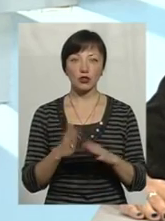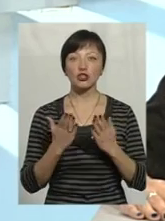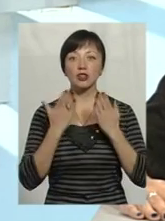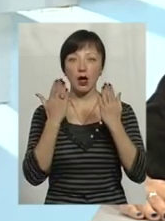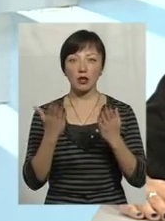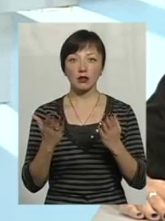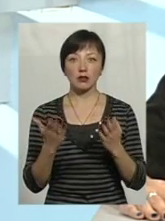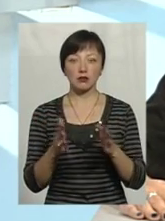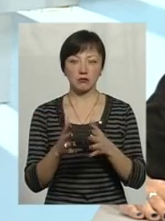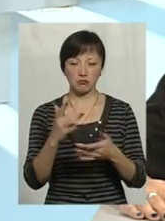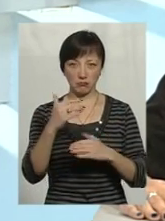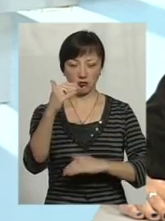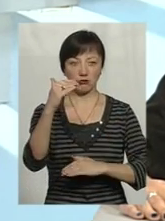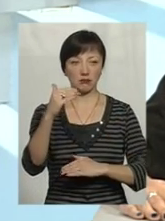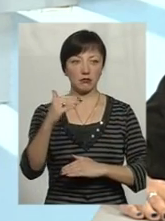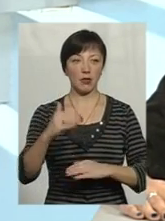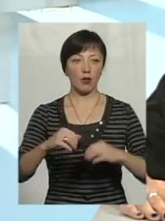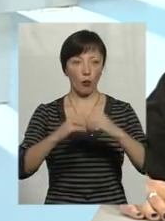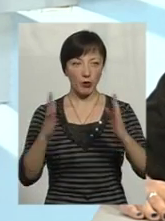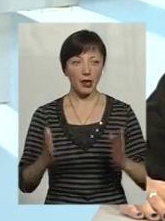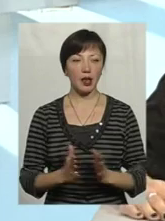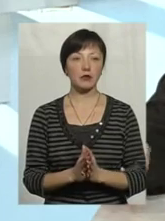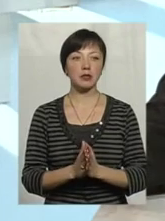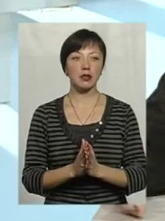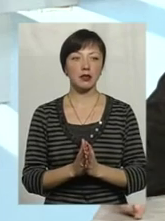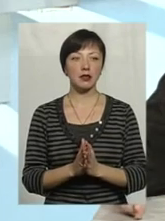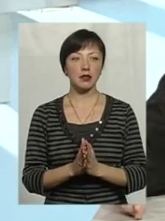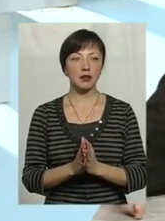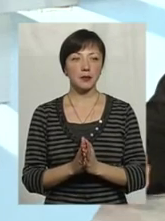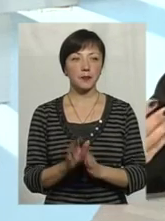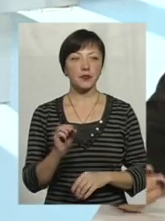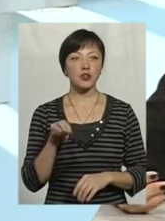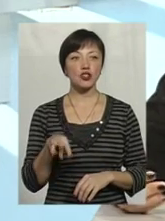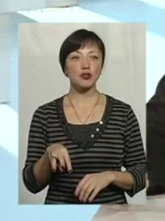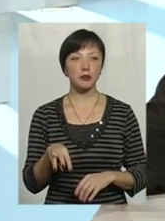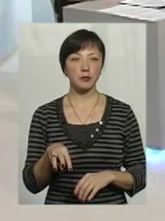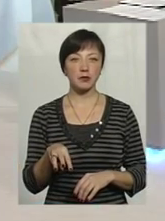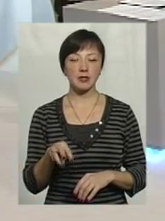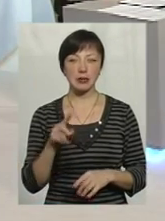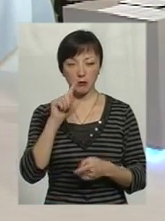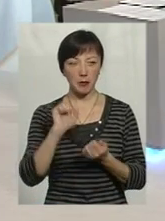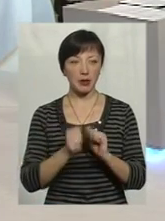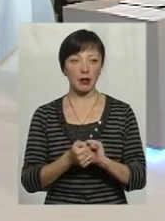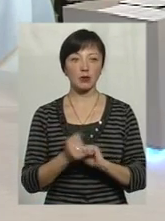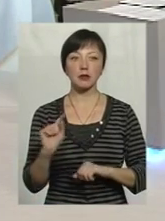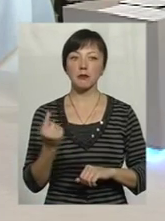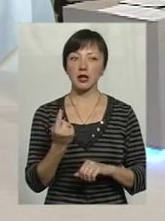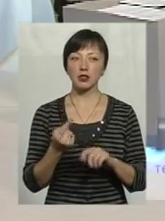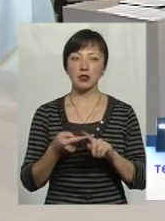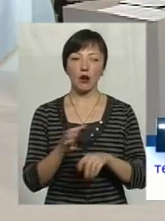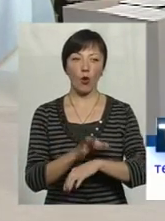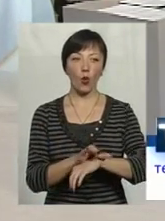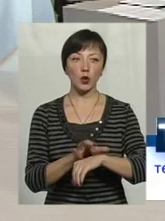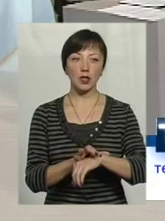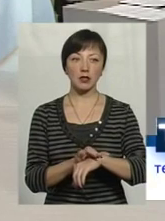тому що вона досить велика, досить об'ємна. Чим запам'яталося? Ну, найперше, це годинник,